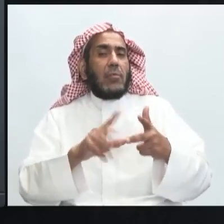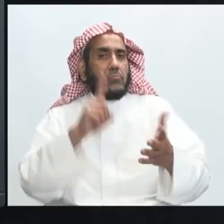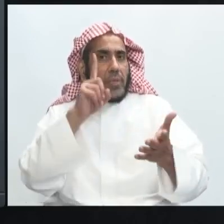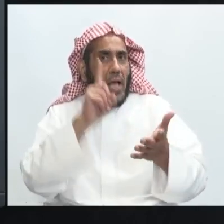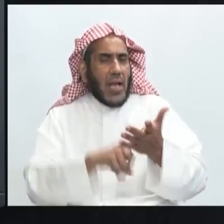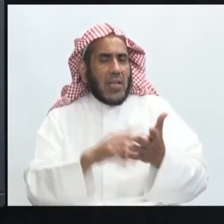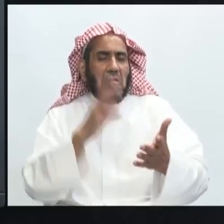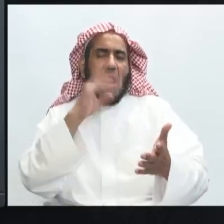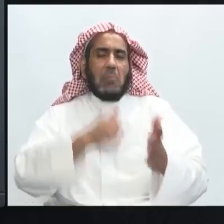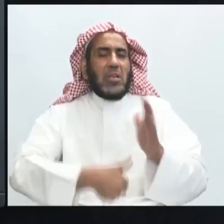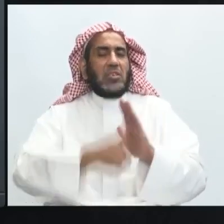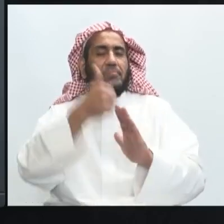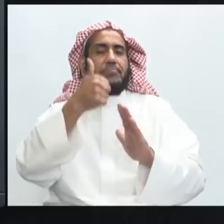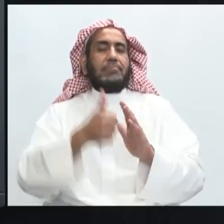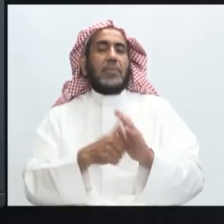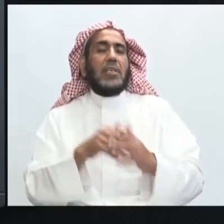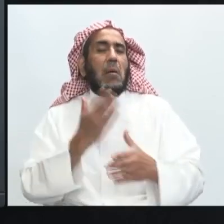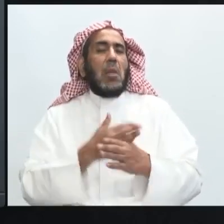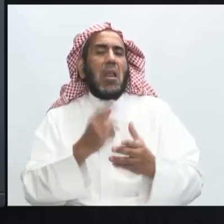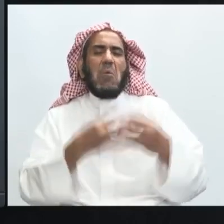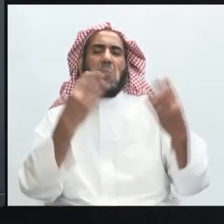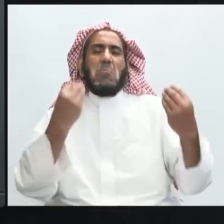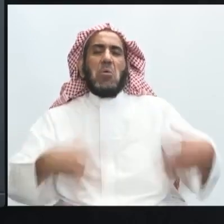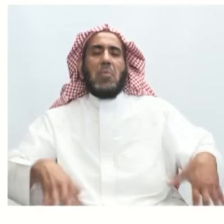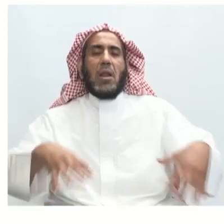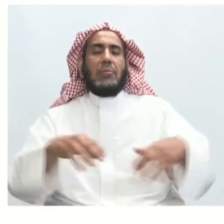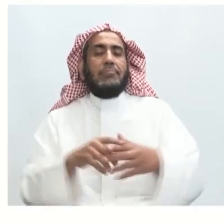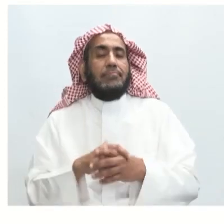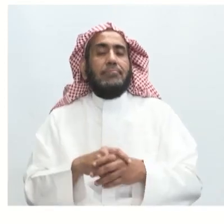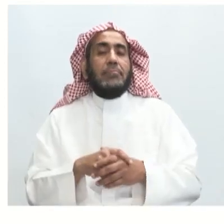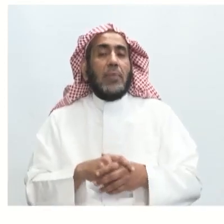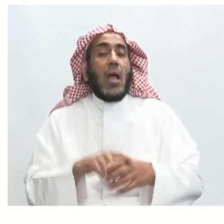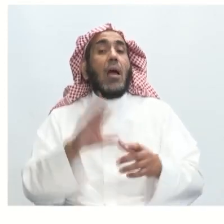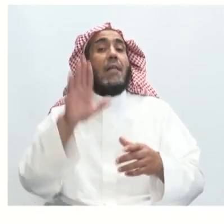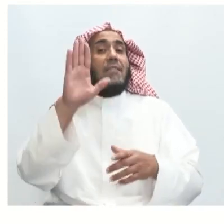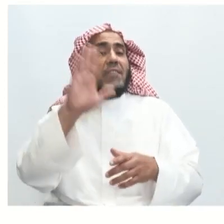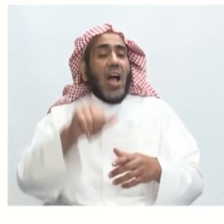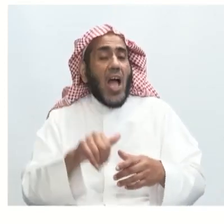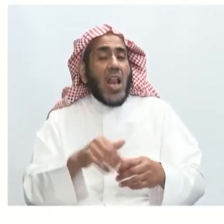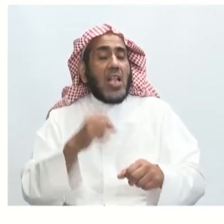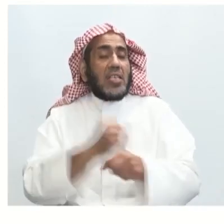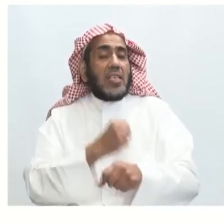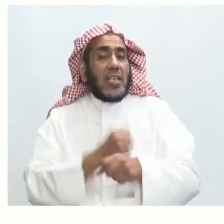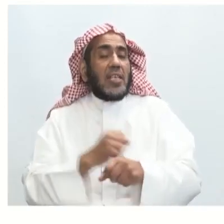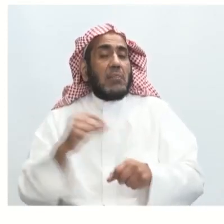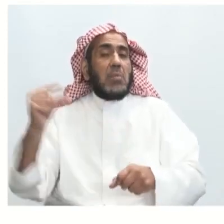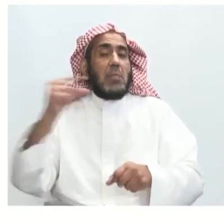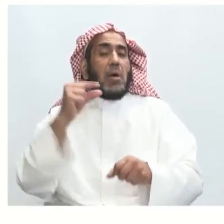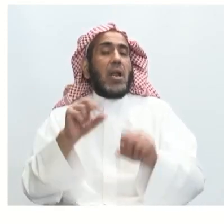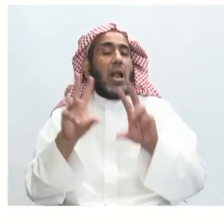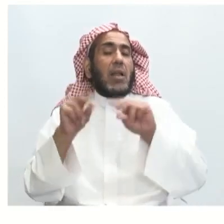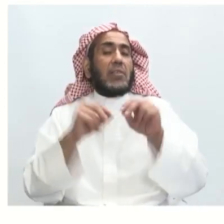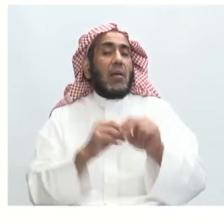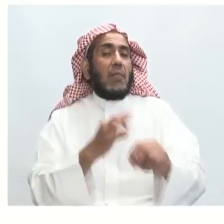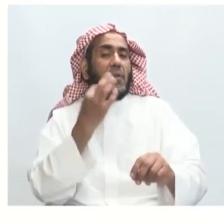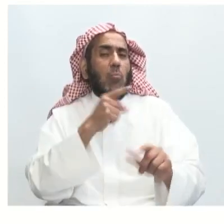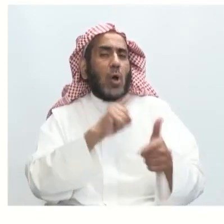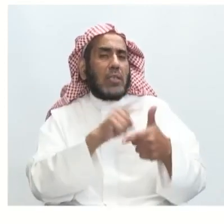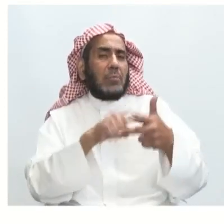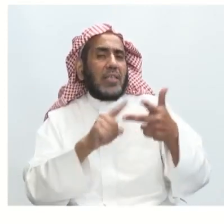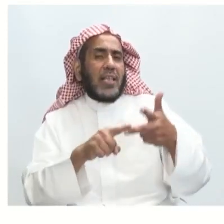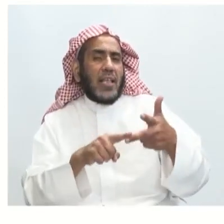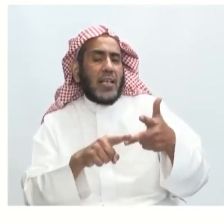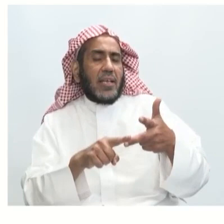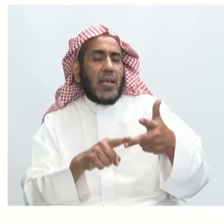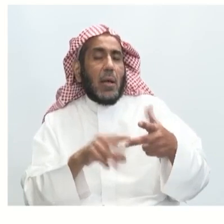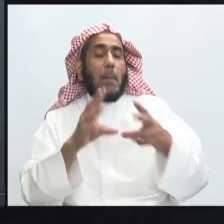متاكد انه لم ينجح لانه مهمل فهل ستستخدم العباره نفسها في مخاطبه هؤلاء